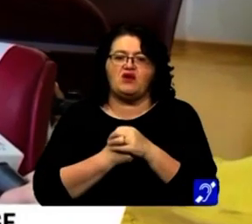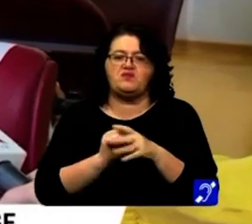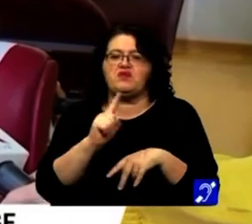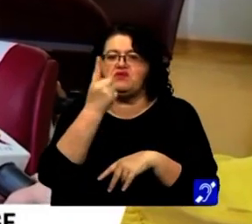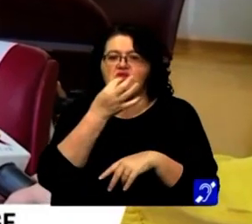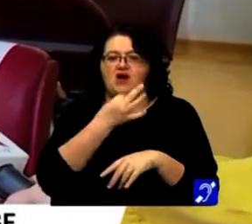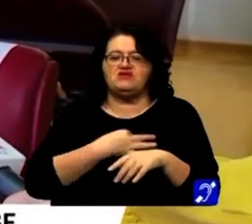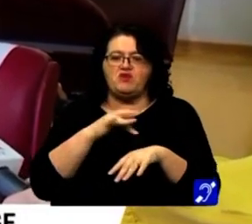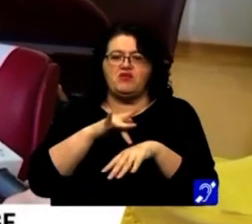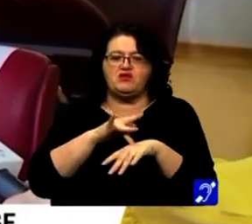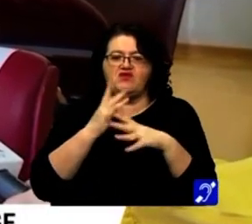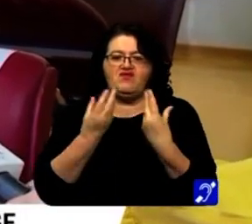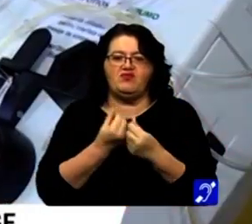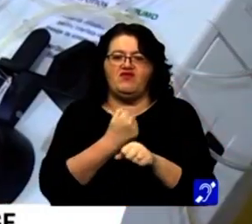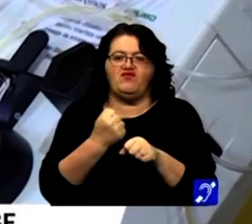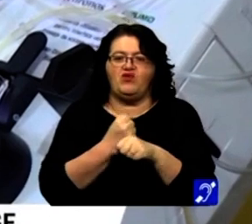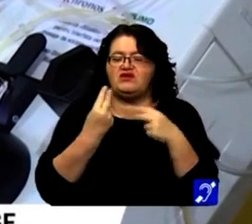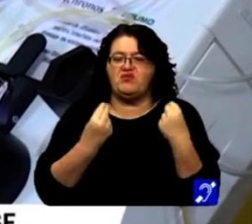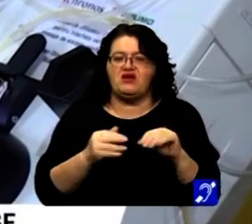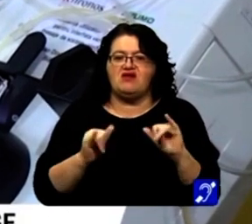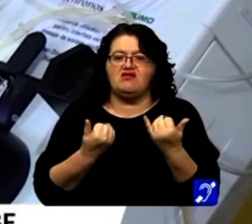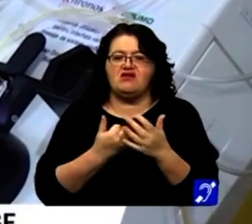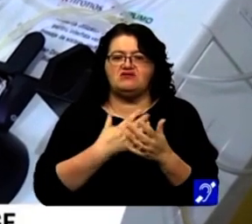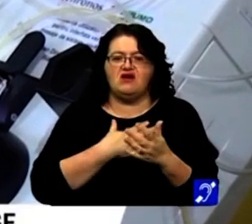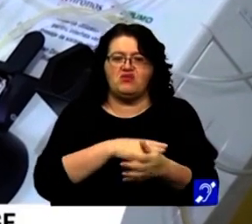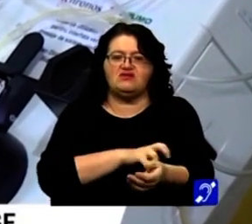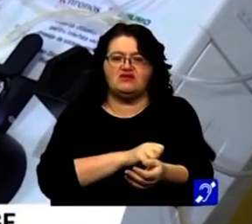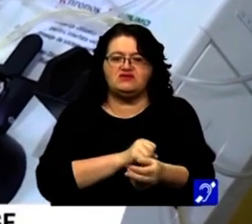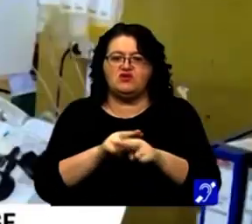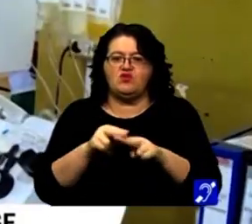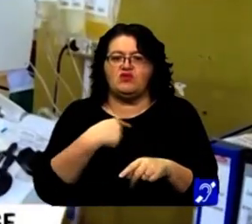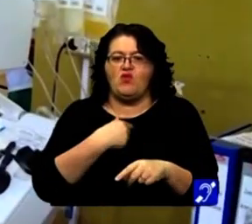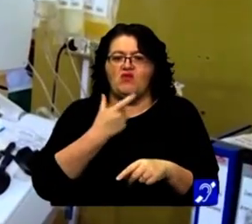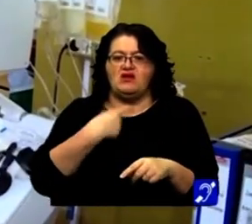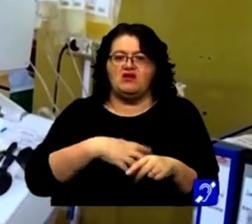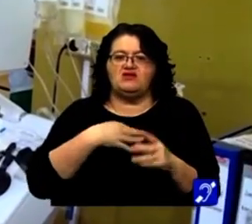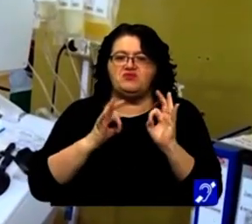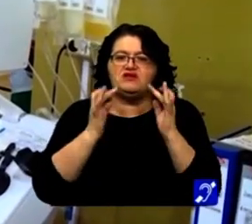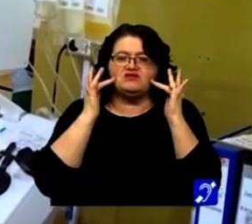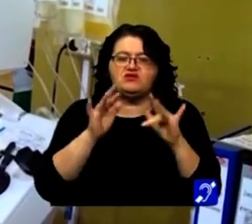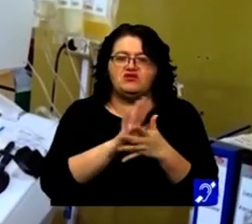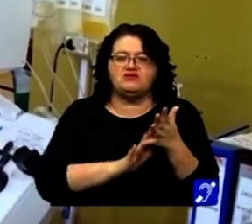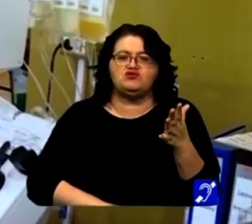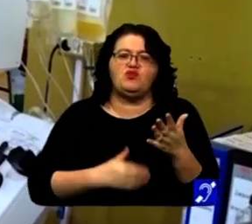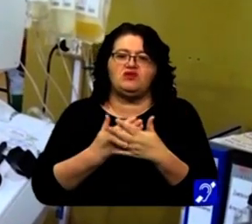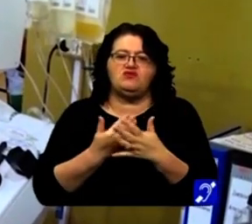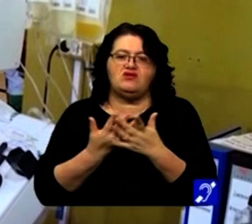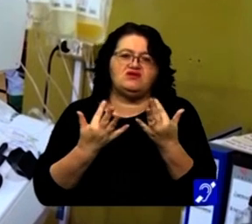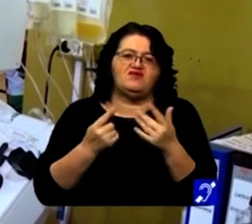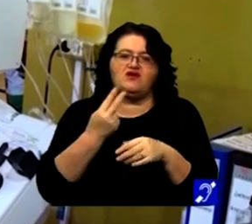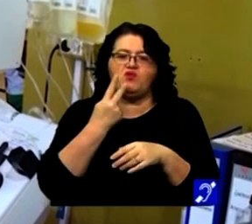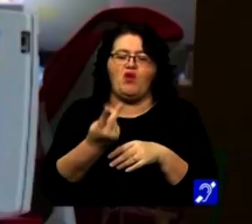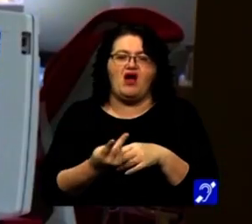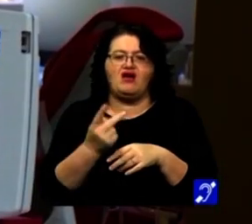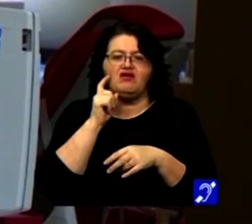rând mi-a spus medicul de familie că e foarte bine. În cazul că am tensiune, cum am eu, e foarte bine să vii să donez. Și atunci, de vreo 2 ani